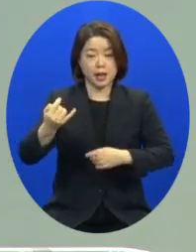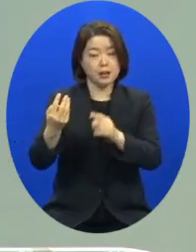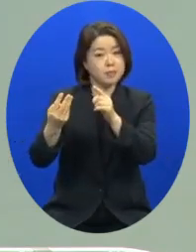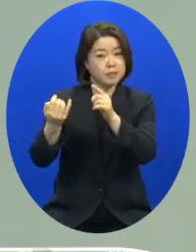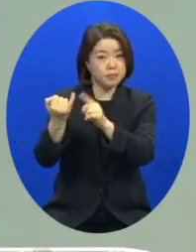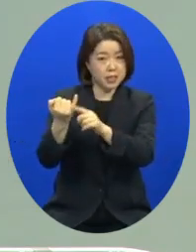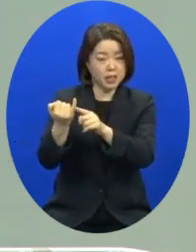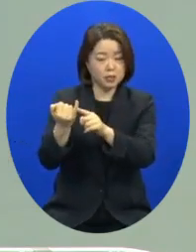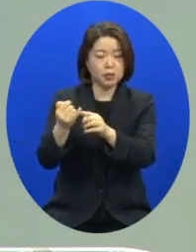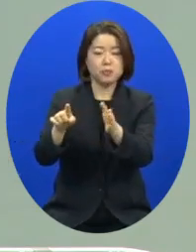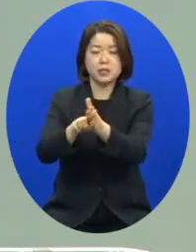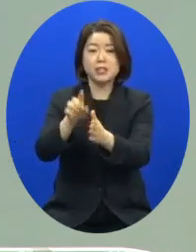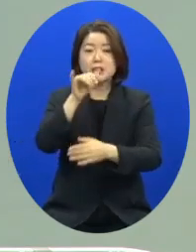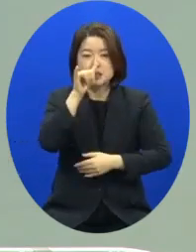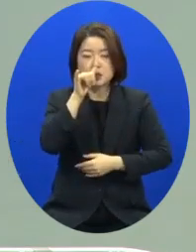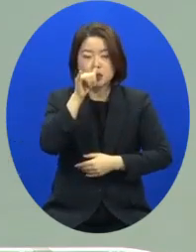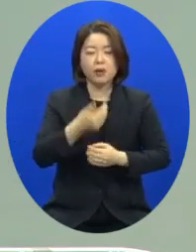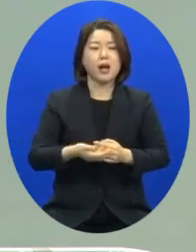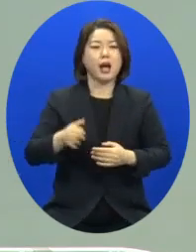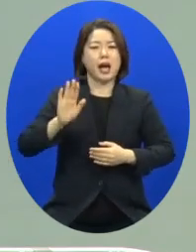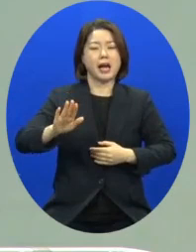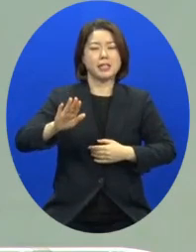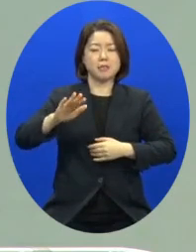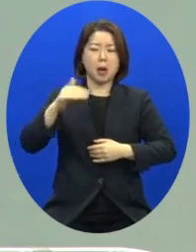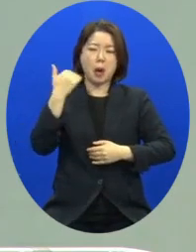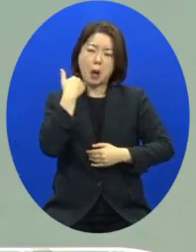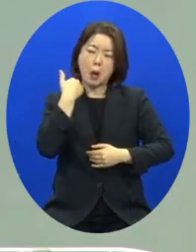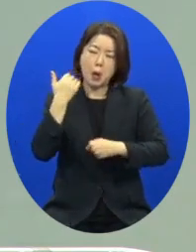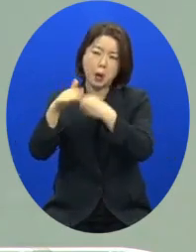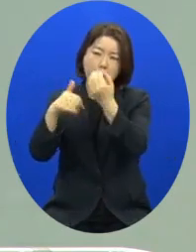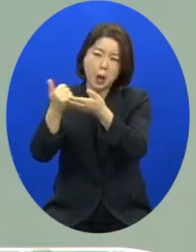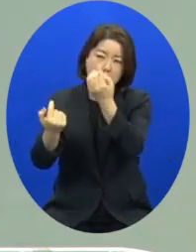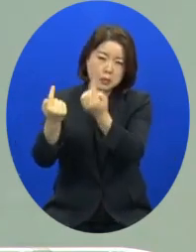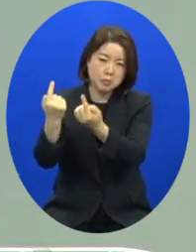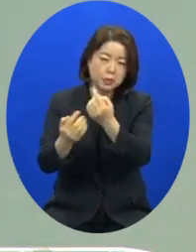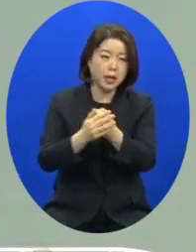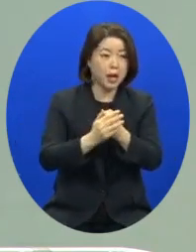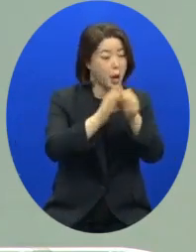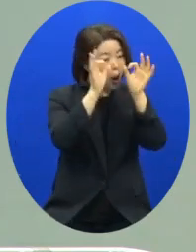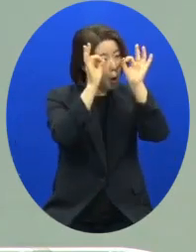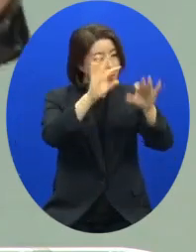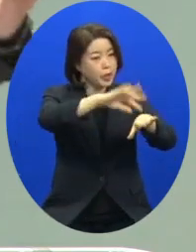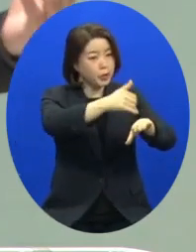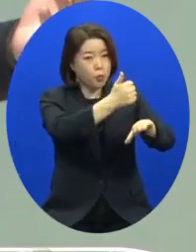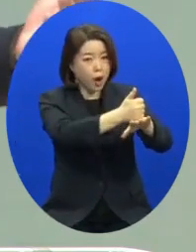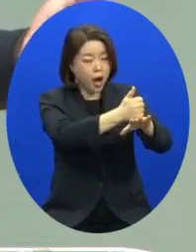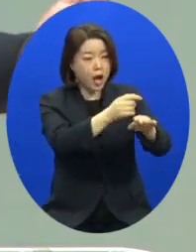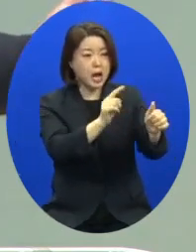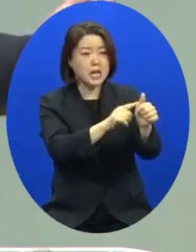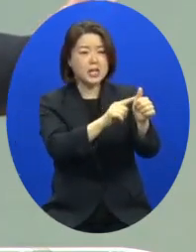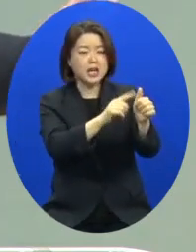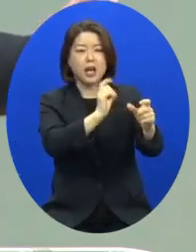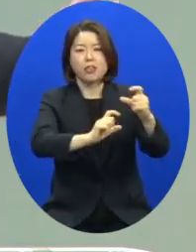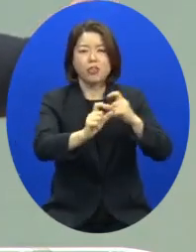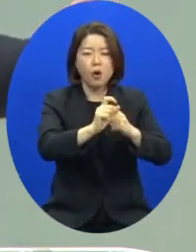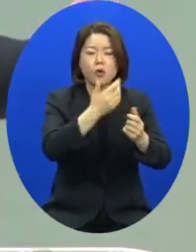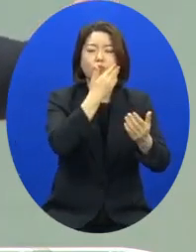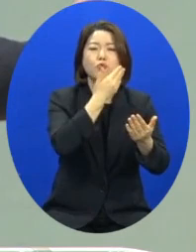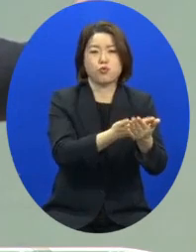믿었지만 미갈에게 있어서는 보이지 않는 하나님보다 보이는 왕인 자기 남편이 더